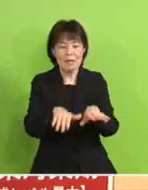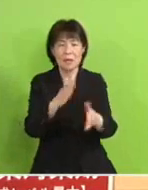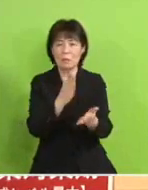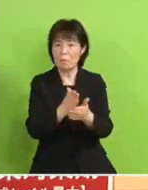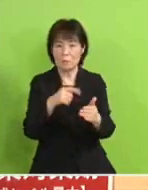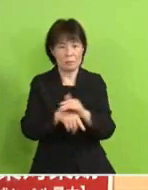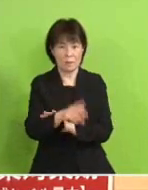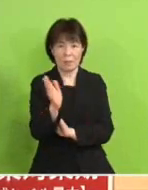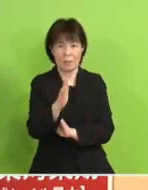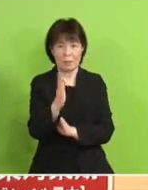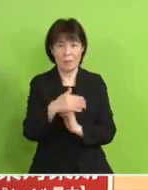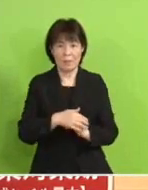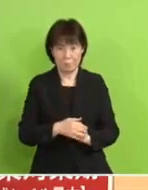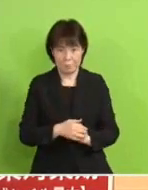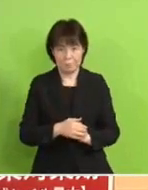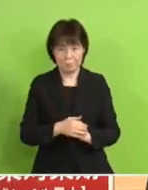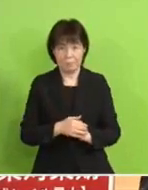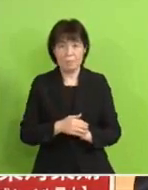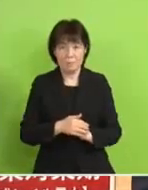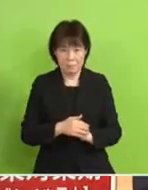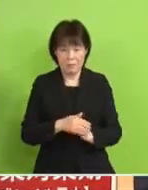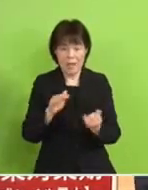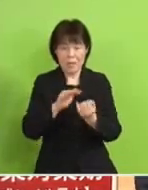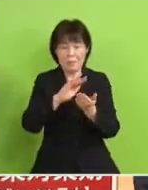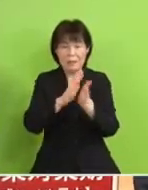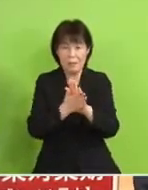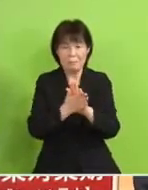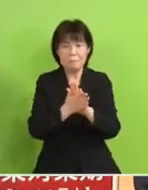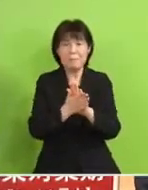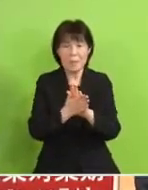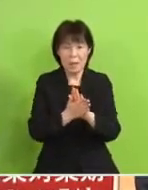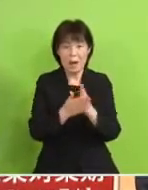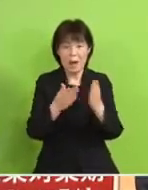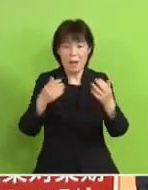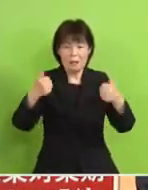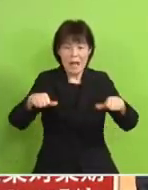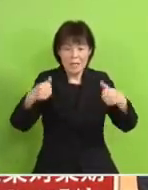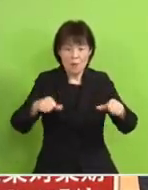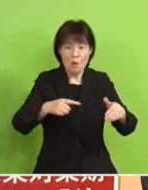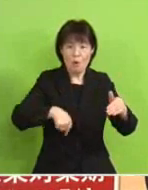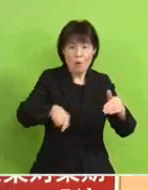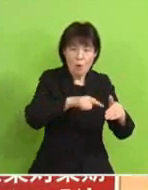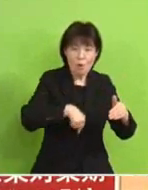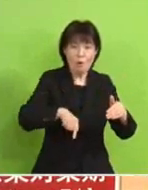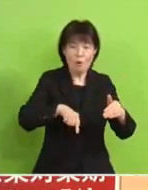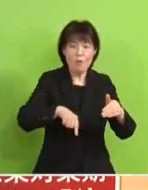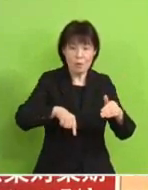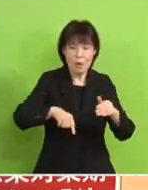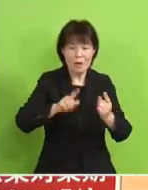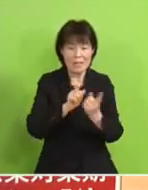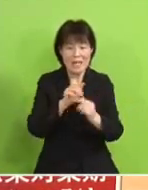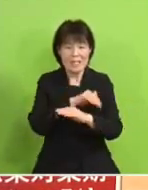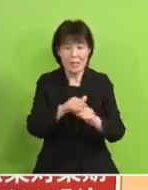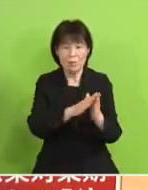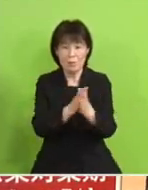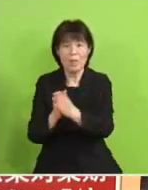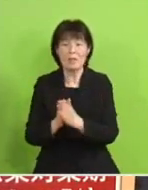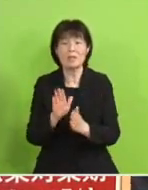もございません。すでに愛媛県ではそれに匹敵する対応を皆さんにお願いしております